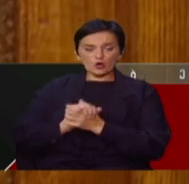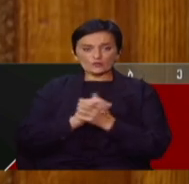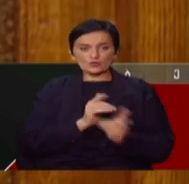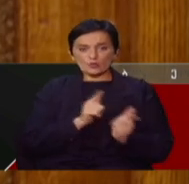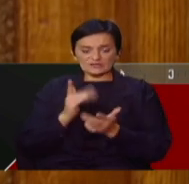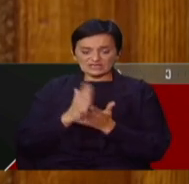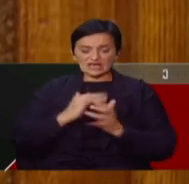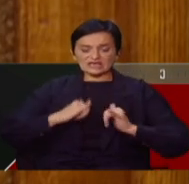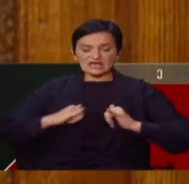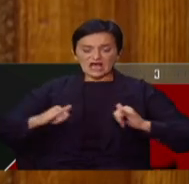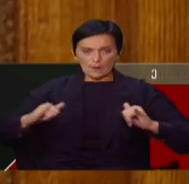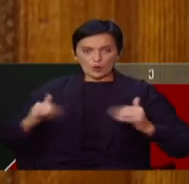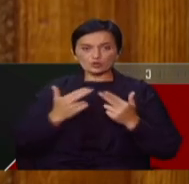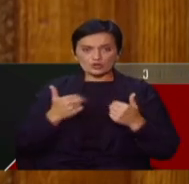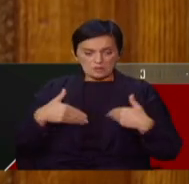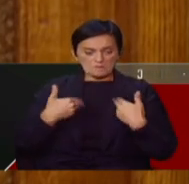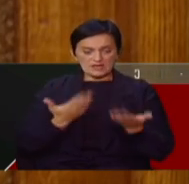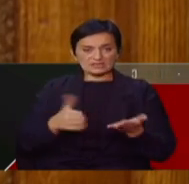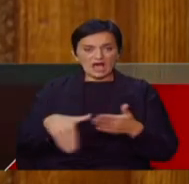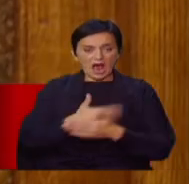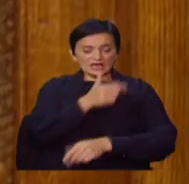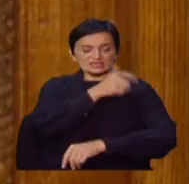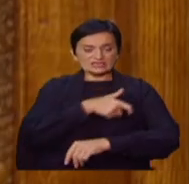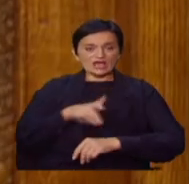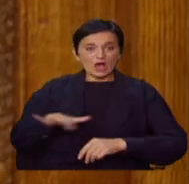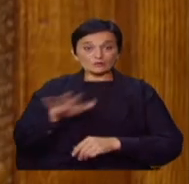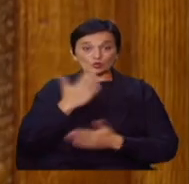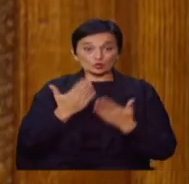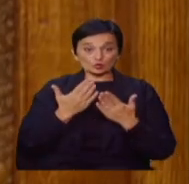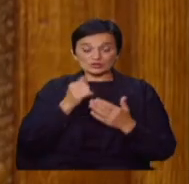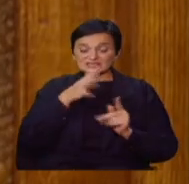გაფართოებისთვის და მზად არის მიესალმოს ახალ წევრ ქვეყნებს უახლოეს წლებში.